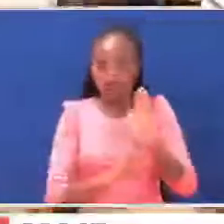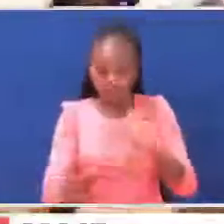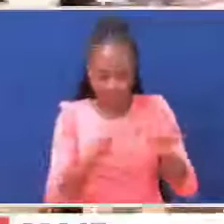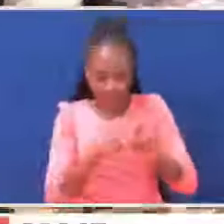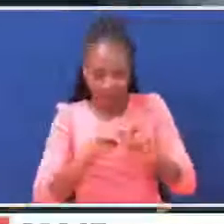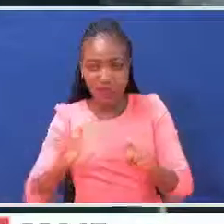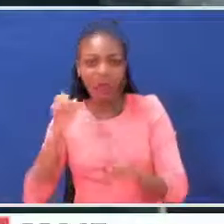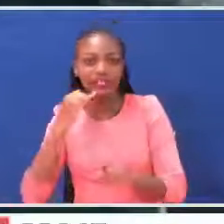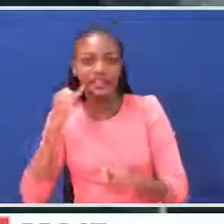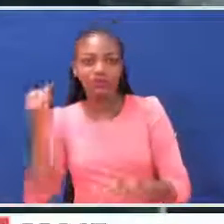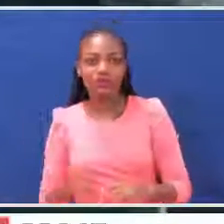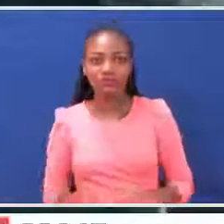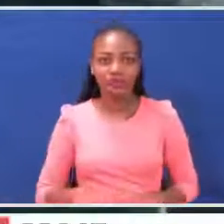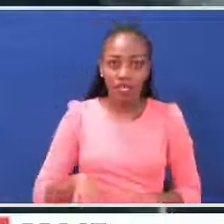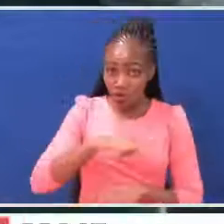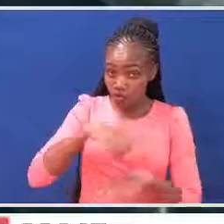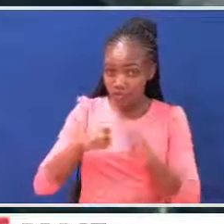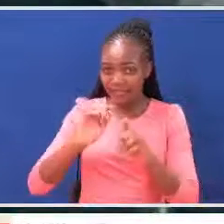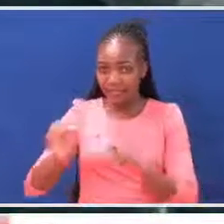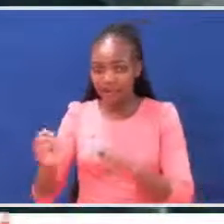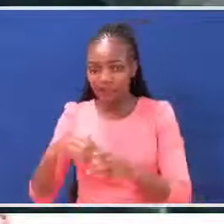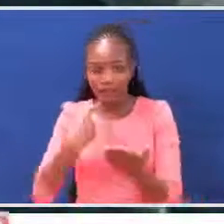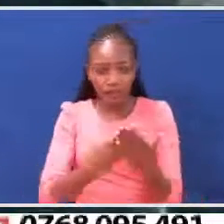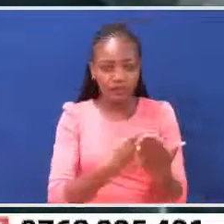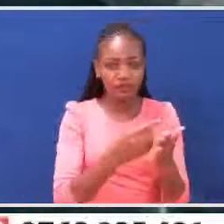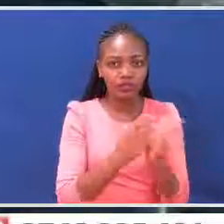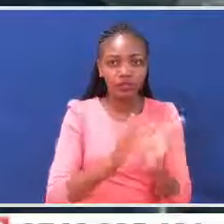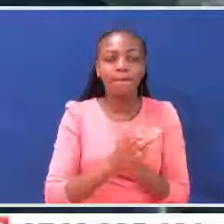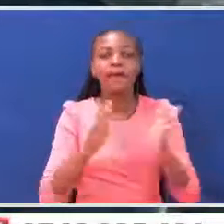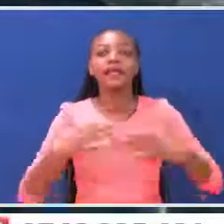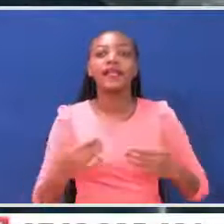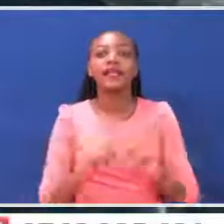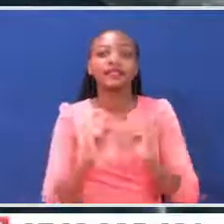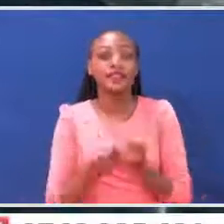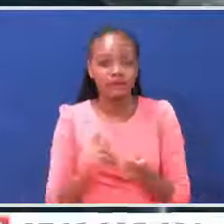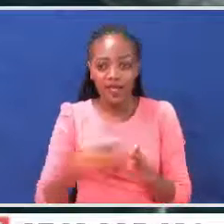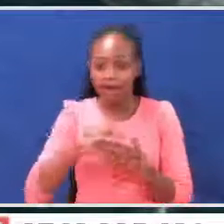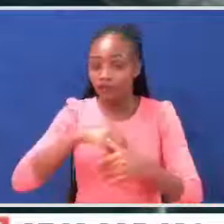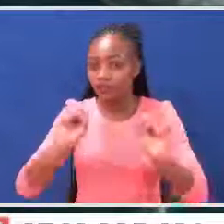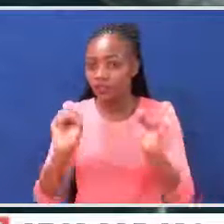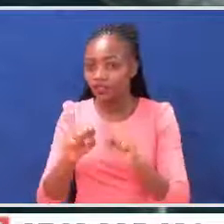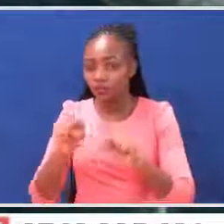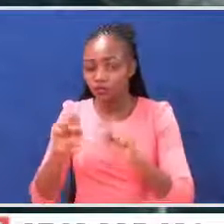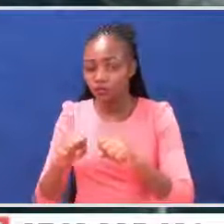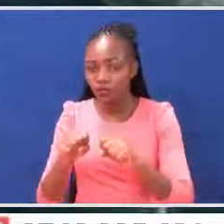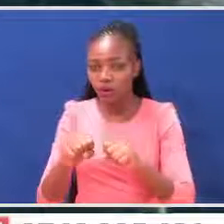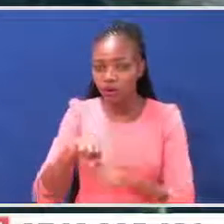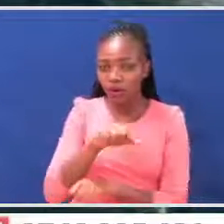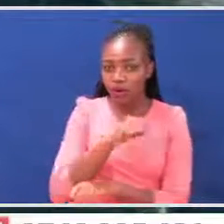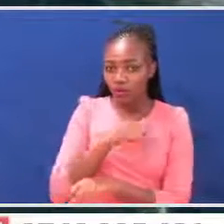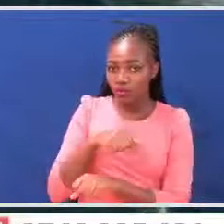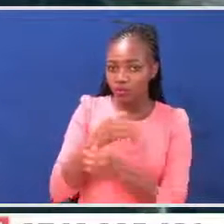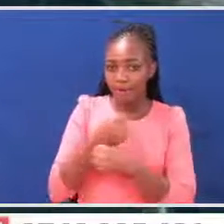hiyo ya Nakuru. And therefore, as a county in consultation with our public health team, we will be making